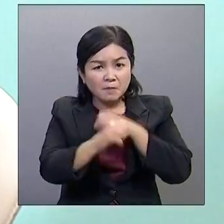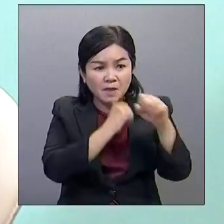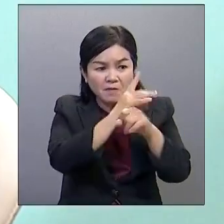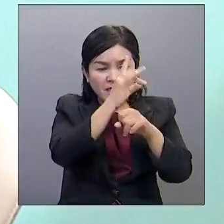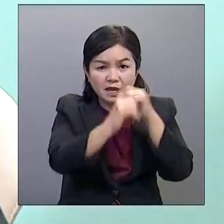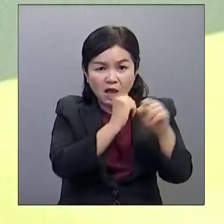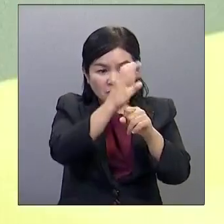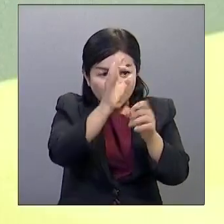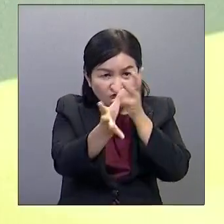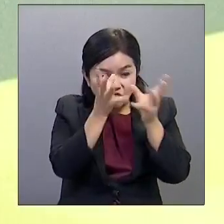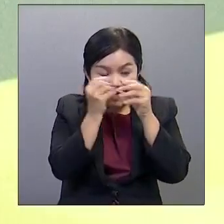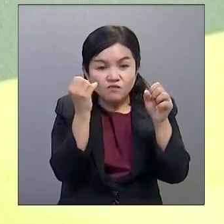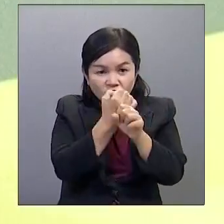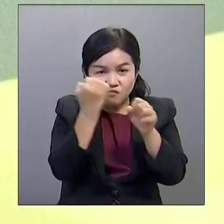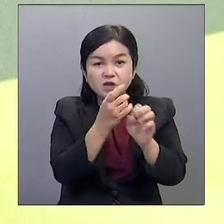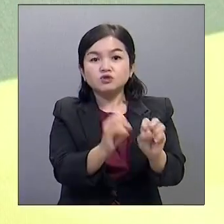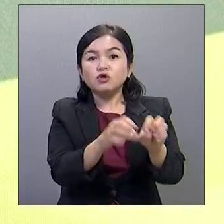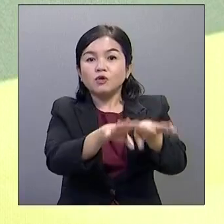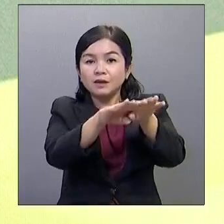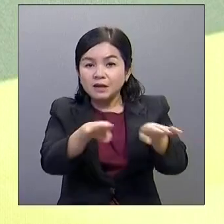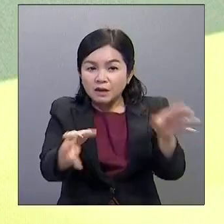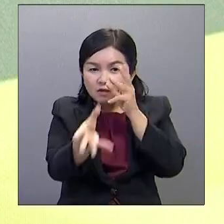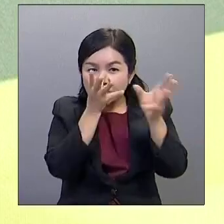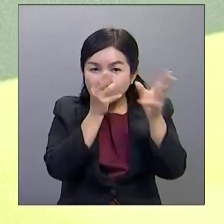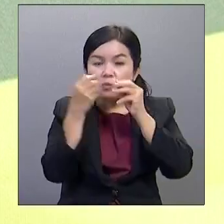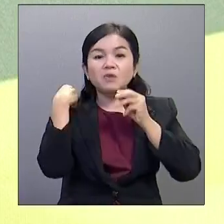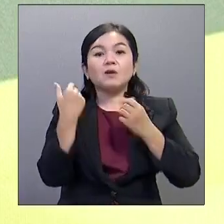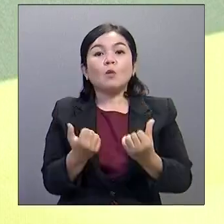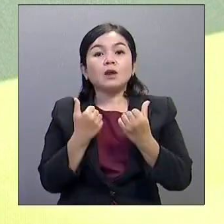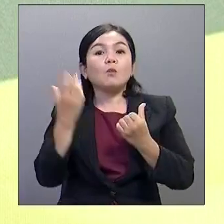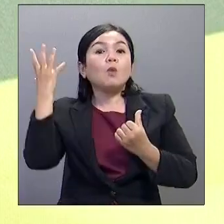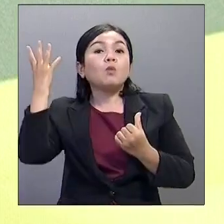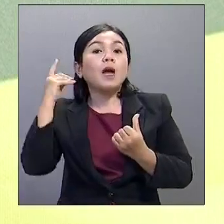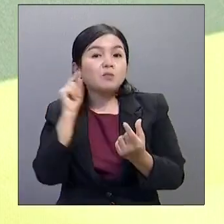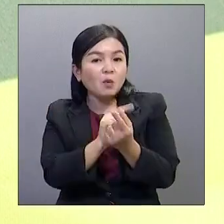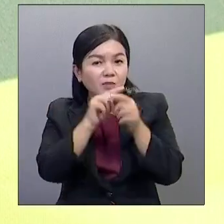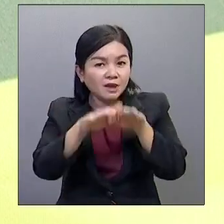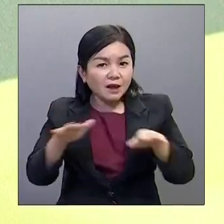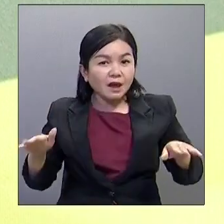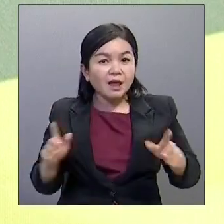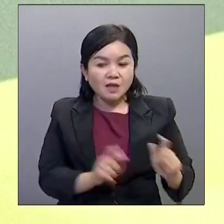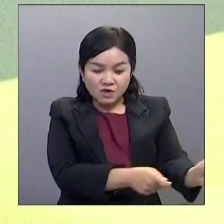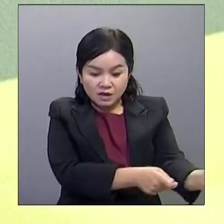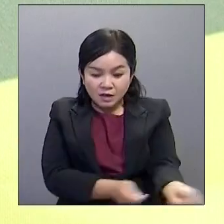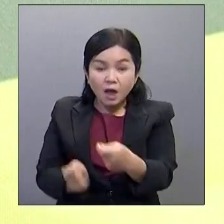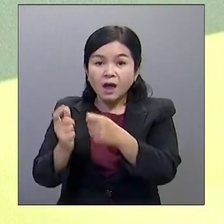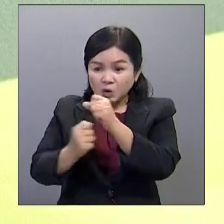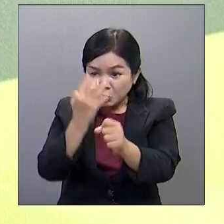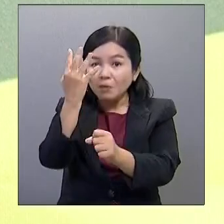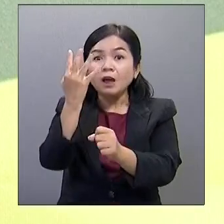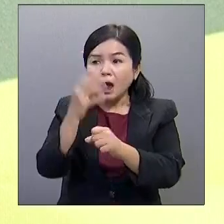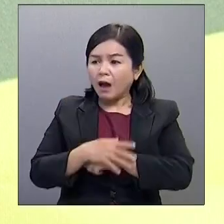วบ ถูกต้องคือมันต้องปูมาตั้งแต่เด็กอ่ะค่ะอย่างวันเนี้ยเมื่อวานเนี่ยไปเจอเด็กตีกอล์ฟอ่ะคุณผู้ชม4ขวบแล้วอ่